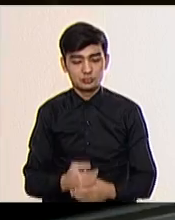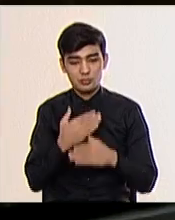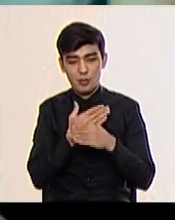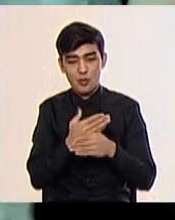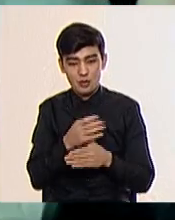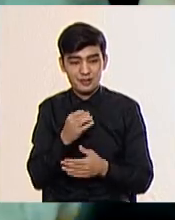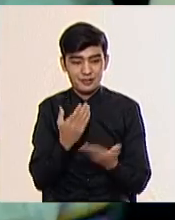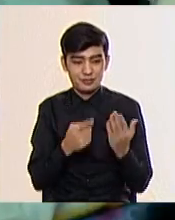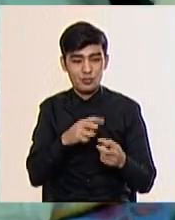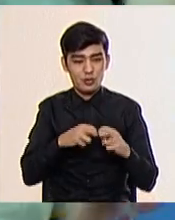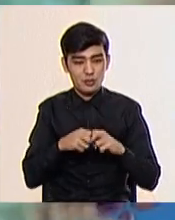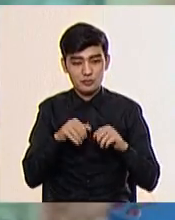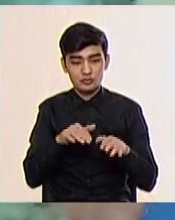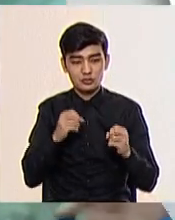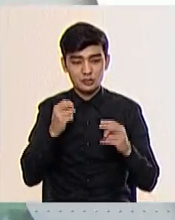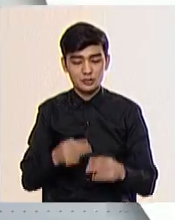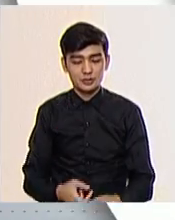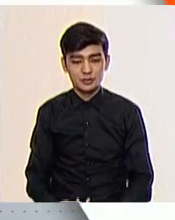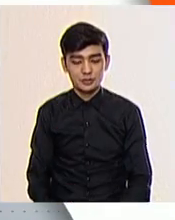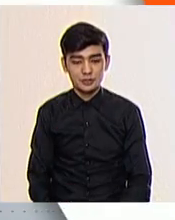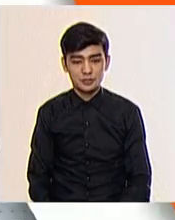Помогут ли ей решить проблемы?